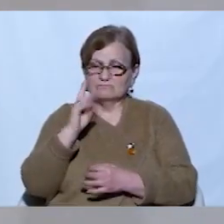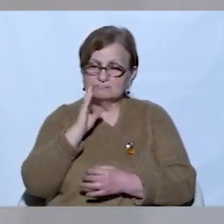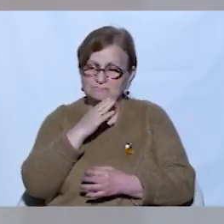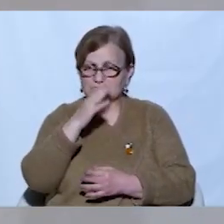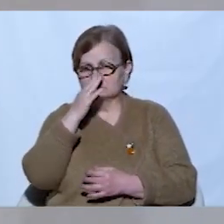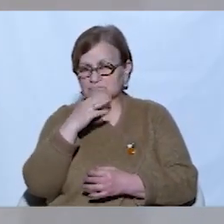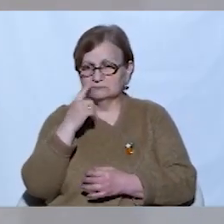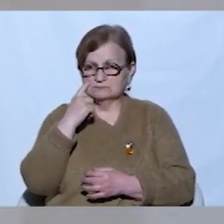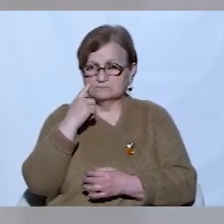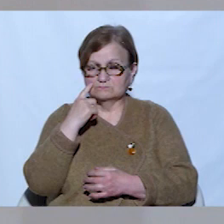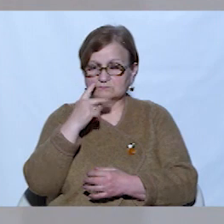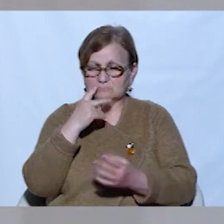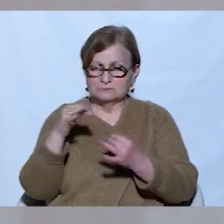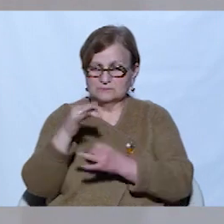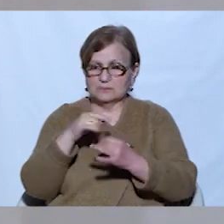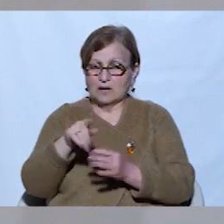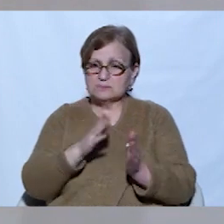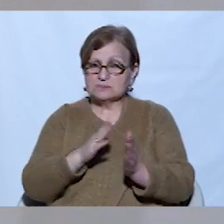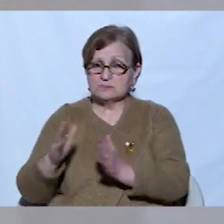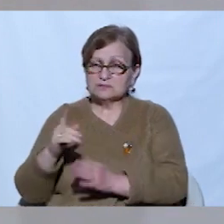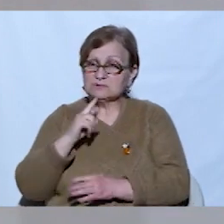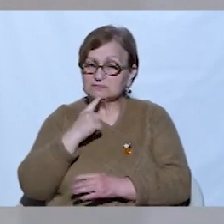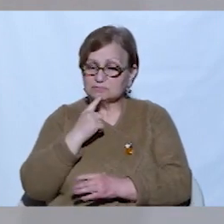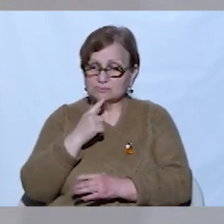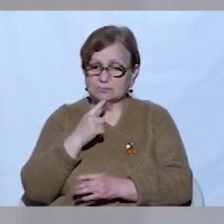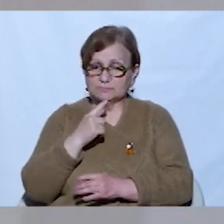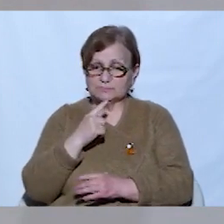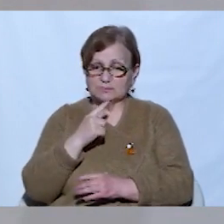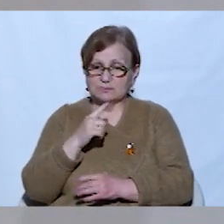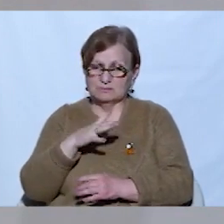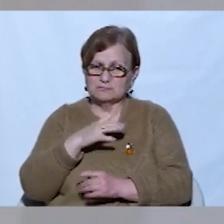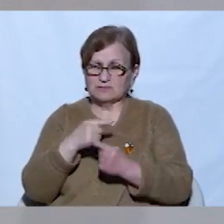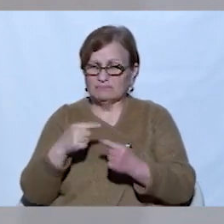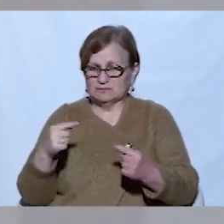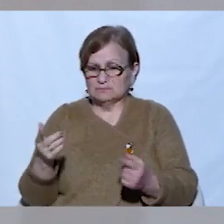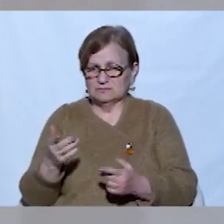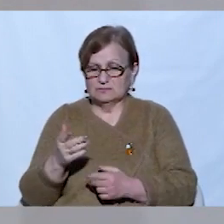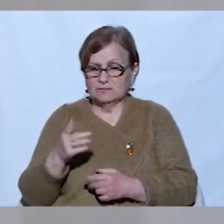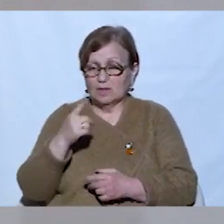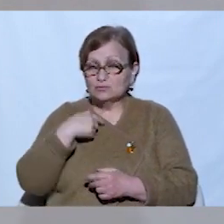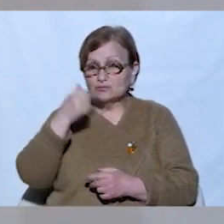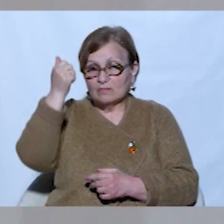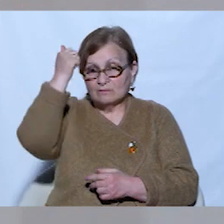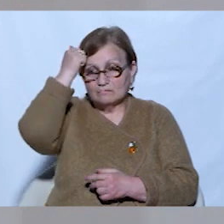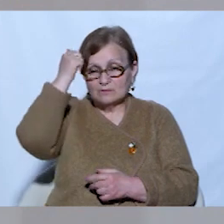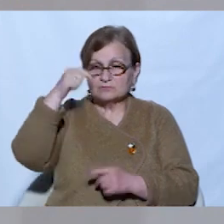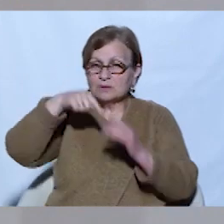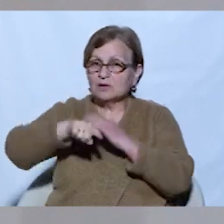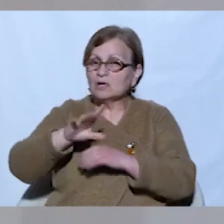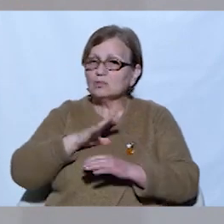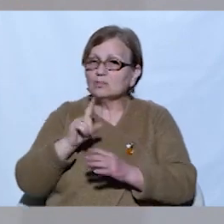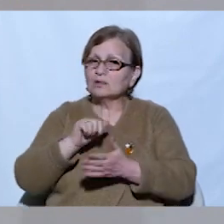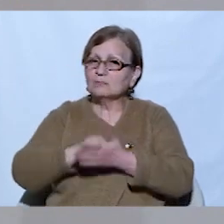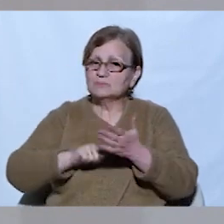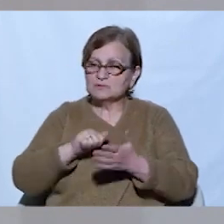მასწავლებელი საუბრობს აი ამ ქცევით სირთულეზე, გვახსოვდეს რა იყო კონტექსტი და